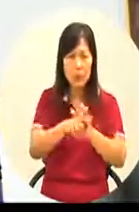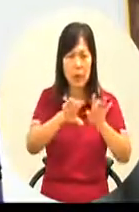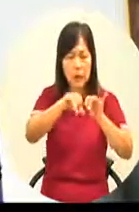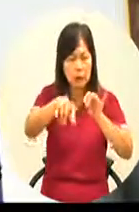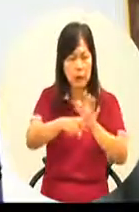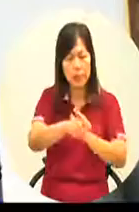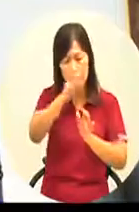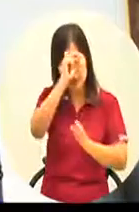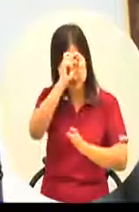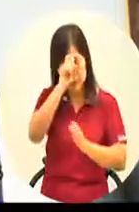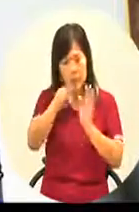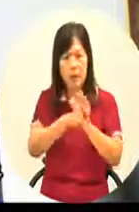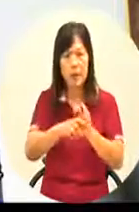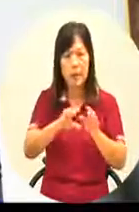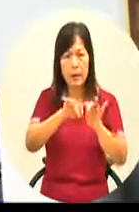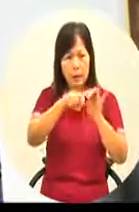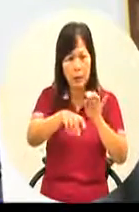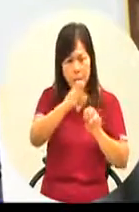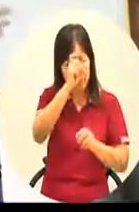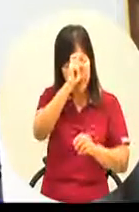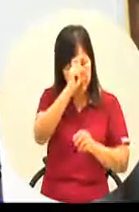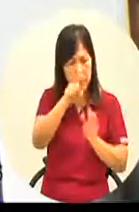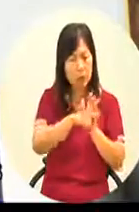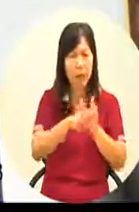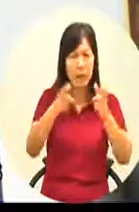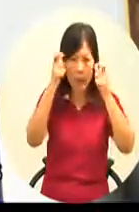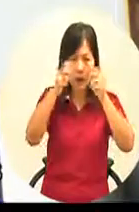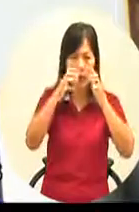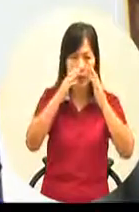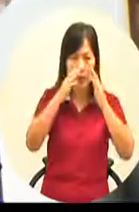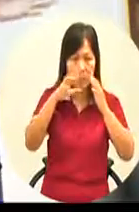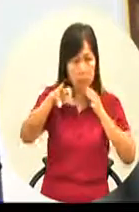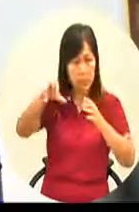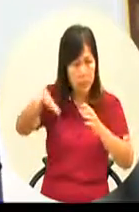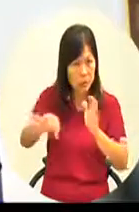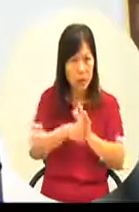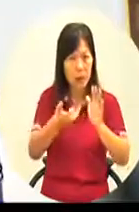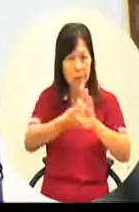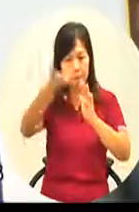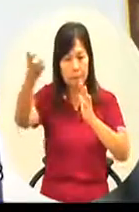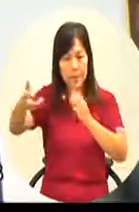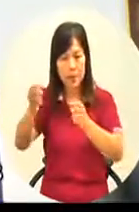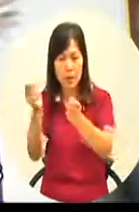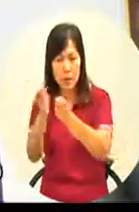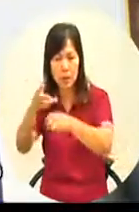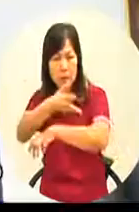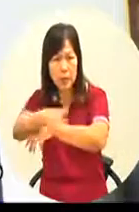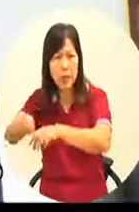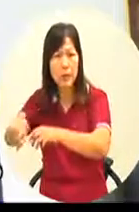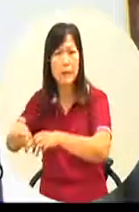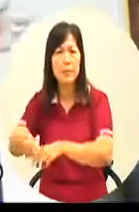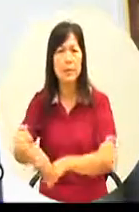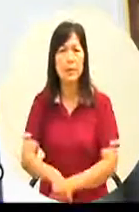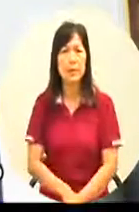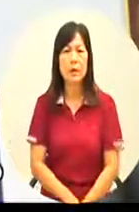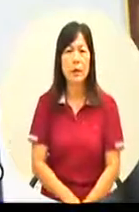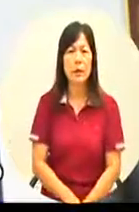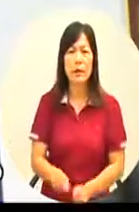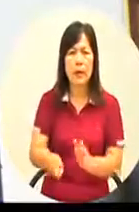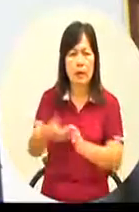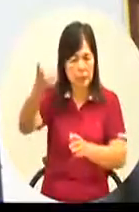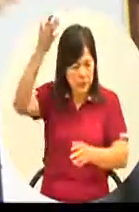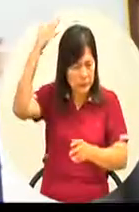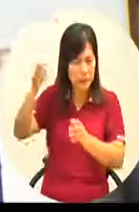那地方很期望的，把我们的高雄机场迁建到沿海去。当时新南向未